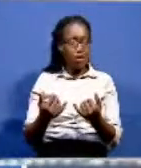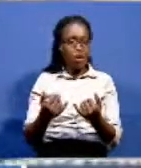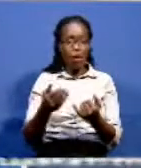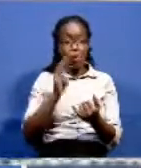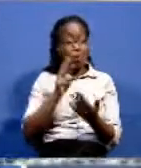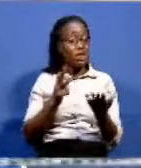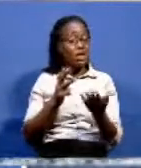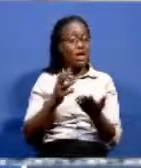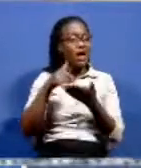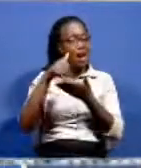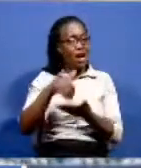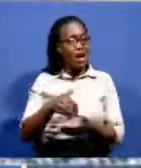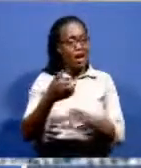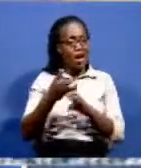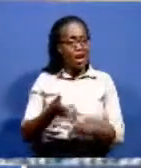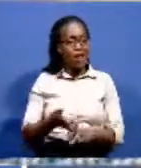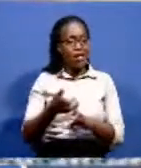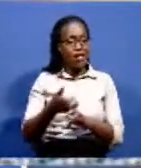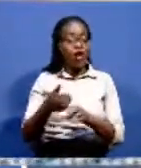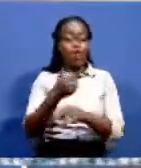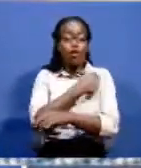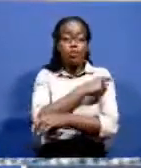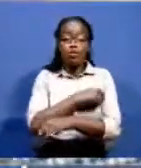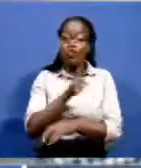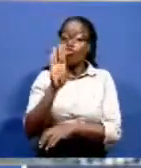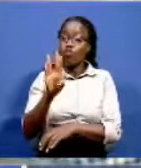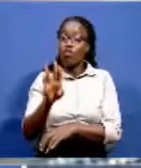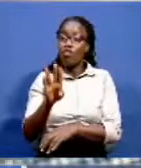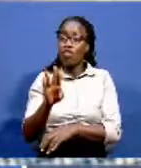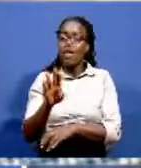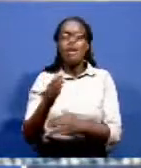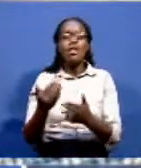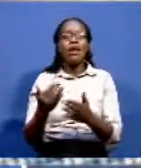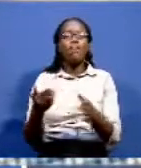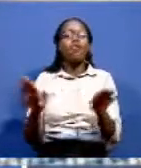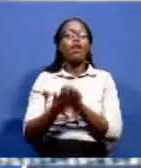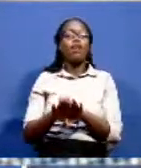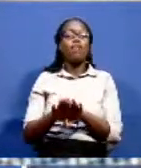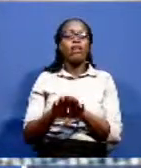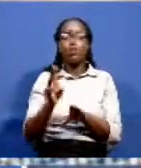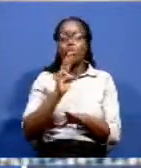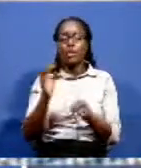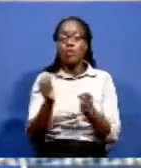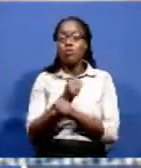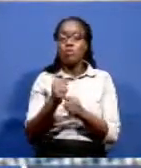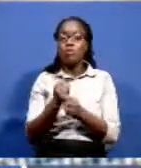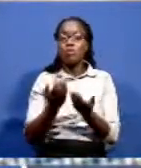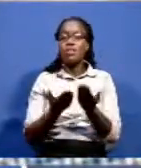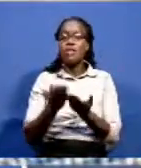vigumu saa hii. Mahospitali yetu karibu 4 saa hii ziko chini ya maji, haziwezi kuhudumia yoyote na zitataka